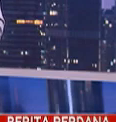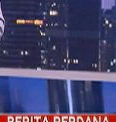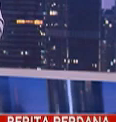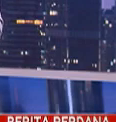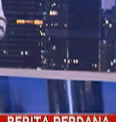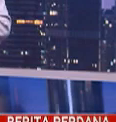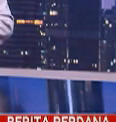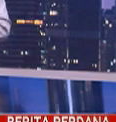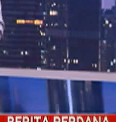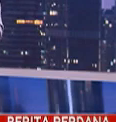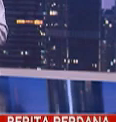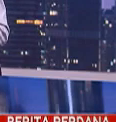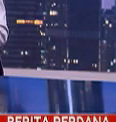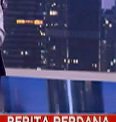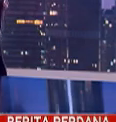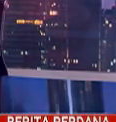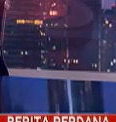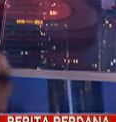sukan.